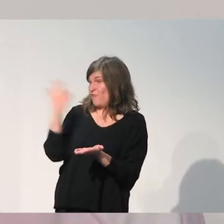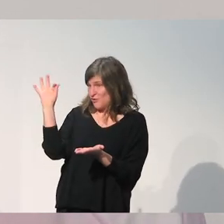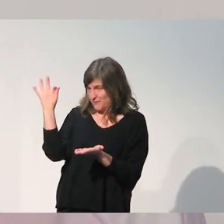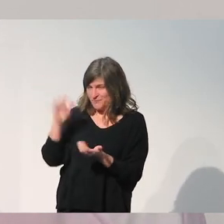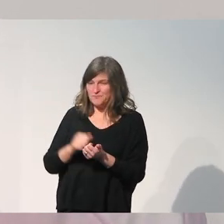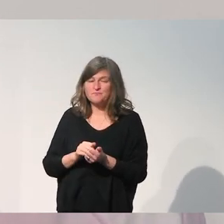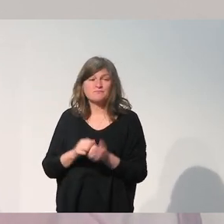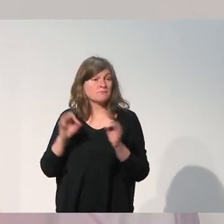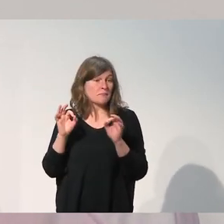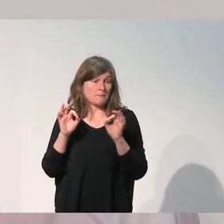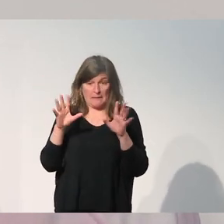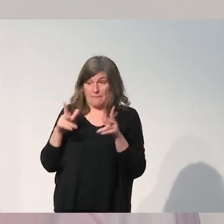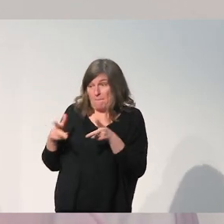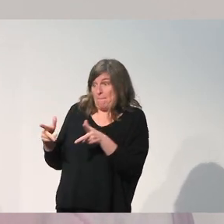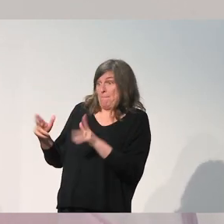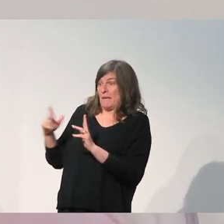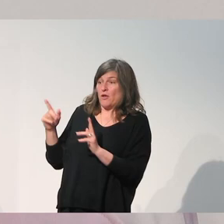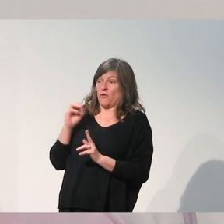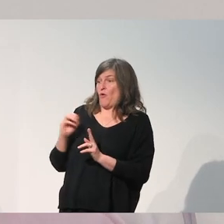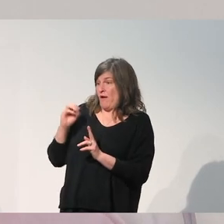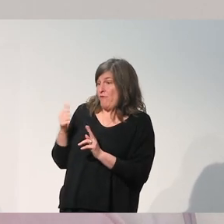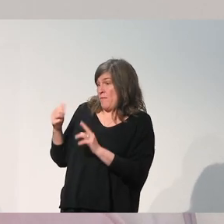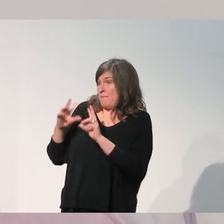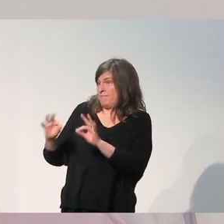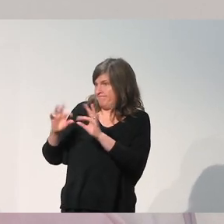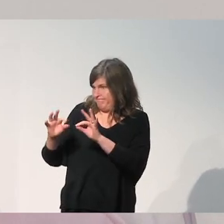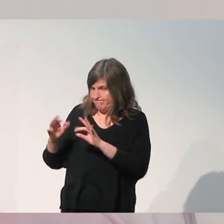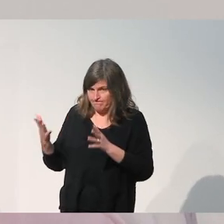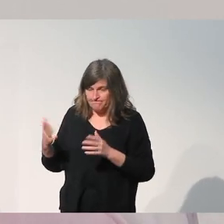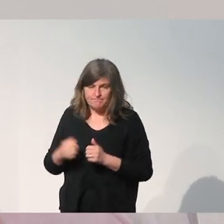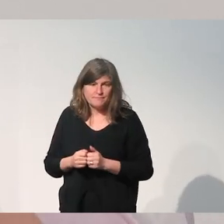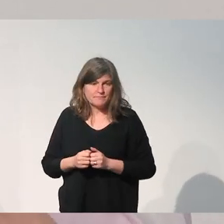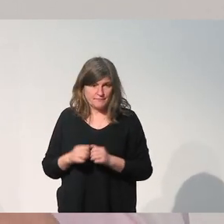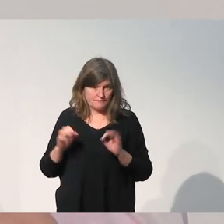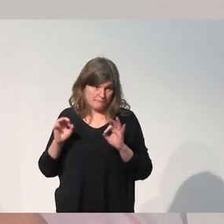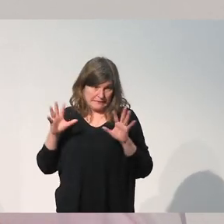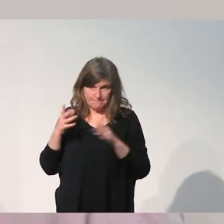qu'évoquait Oliver. On le disait, vous avez